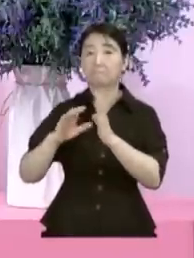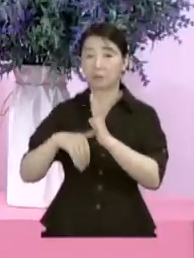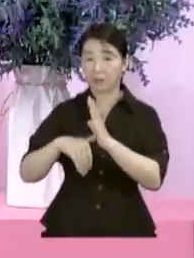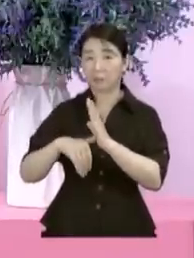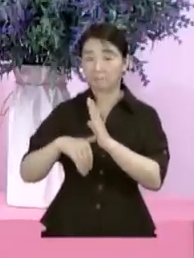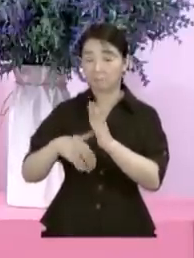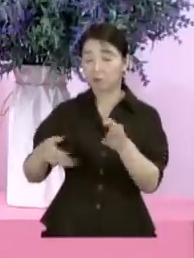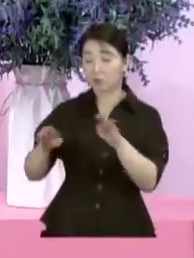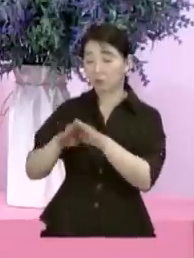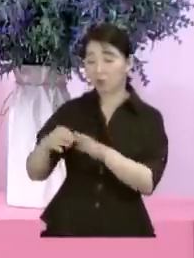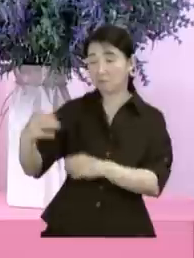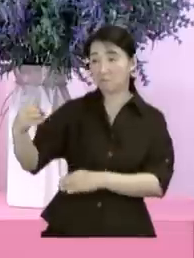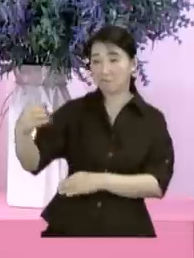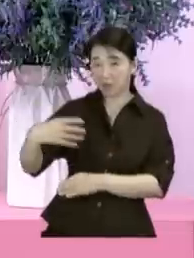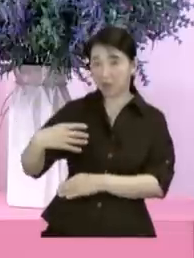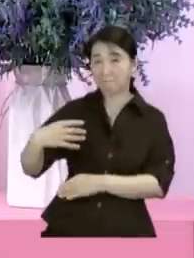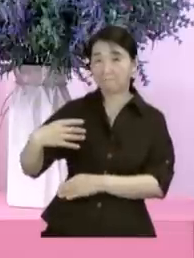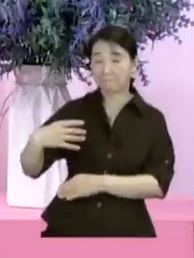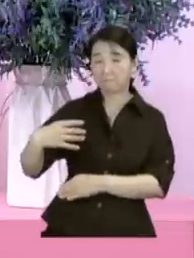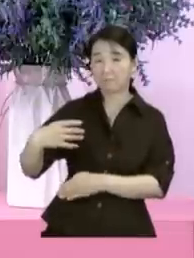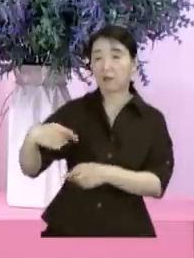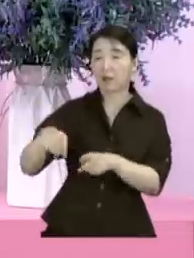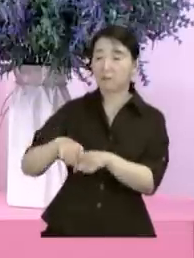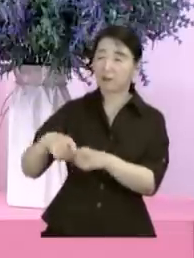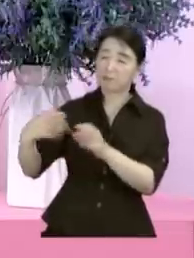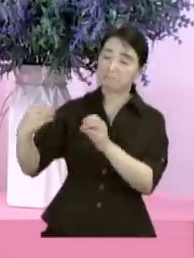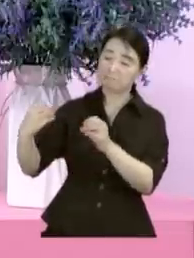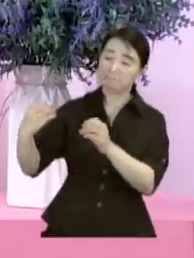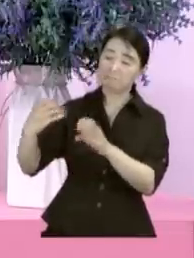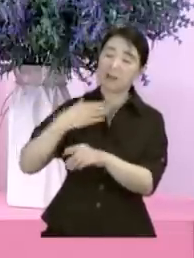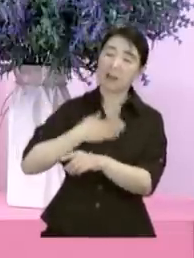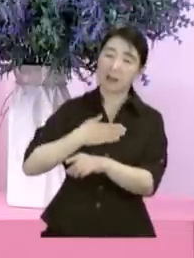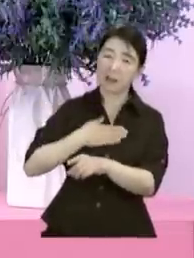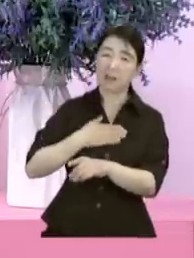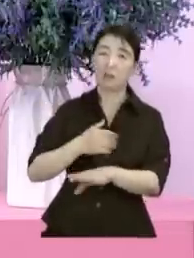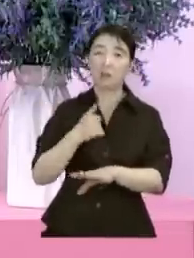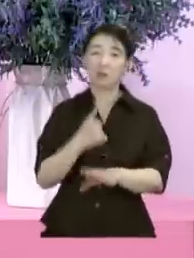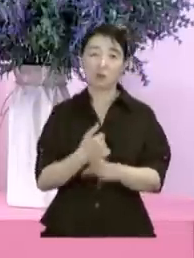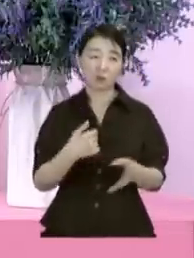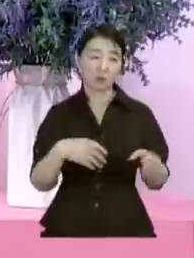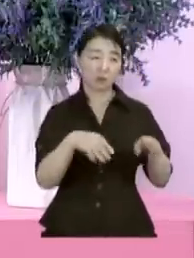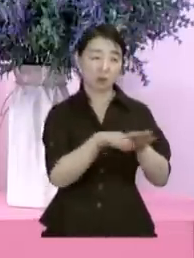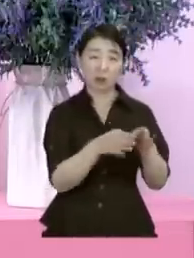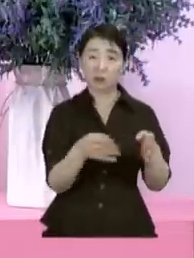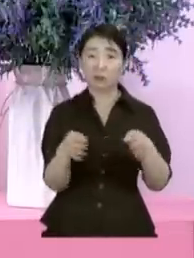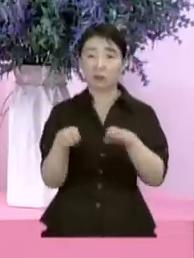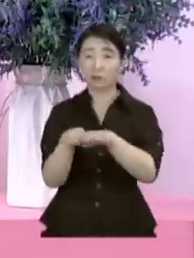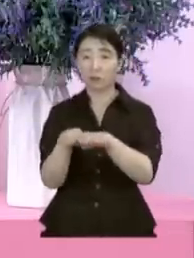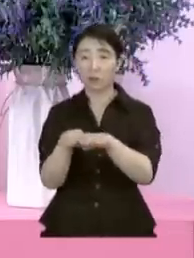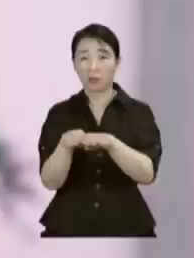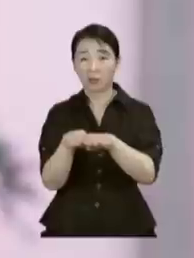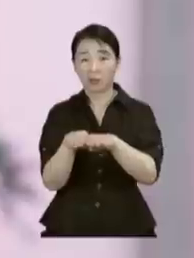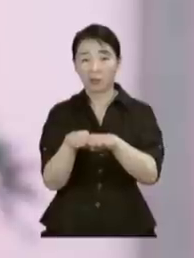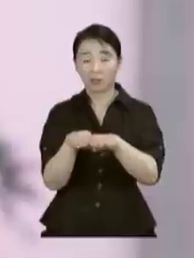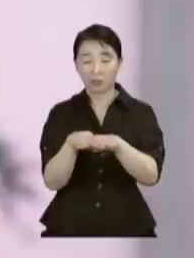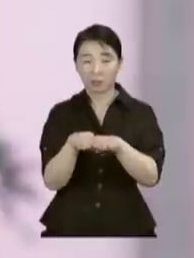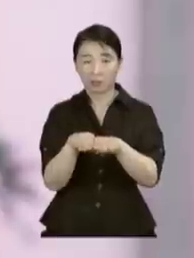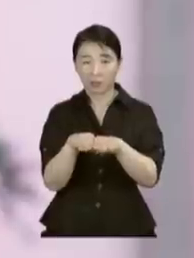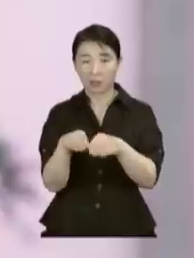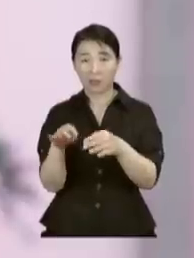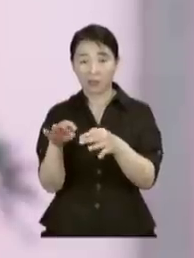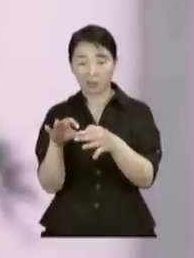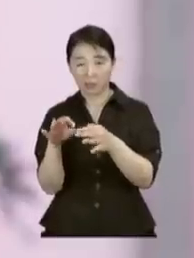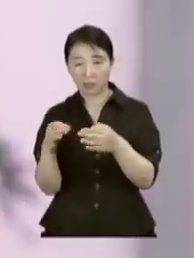저희 한정협에 또 장로님하고 같이 되면서 또 여러 기관들이 같이 그 탈북민을